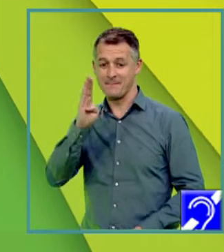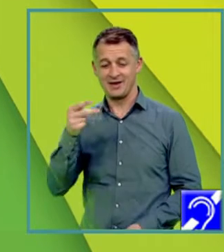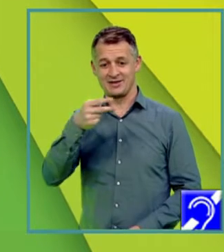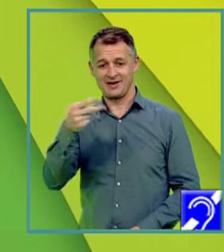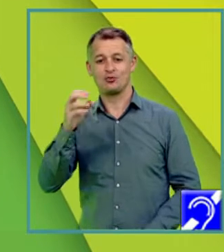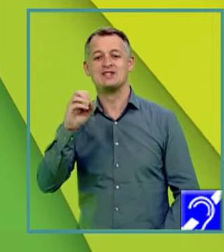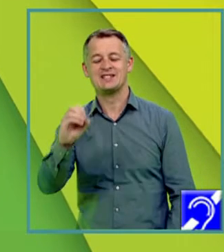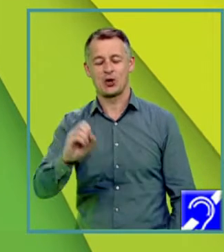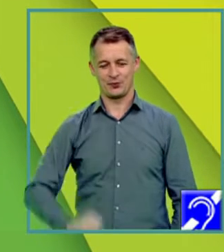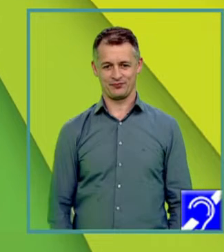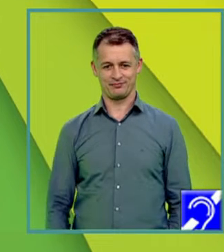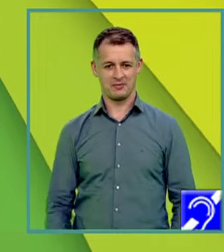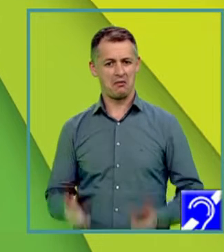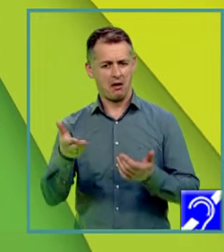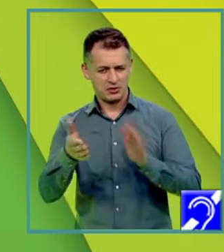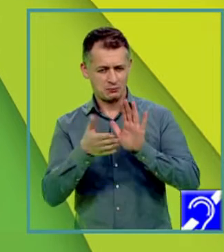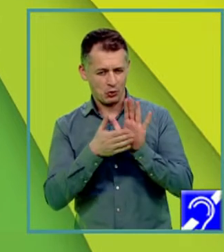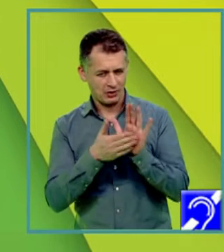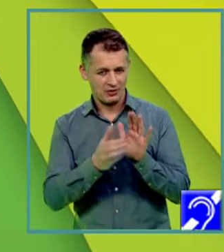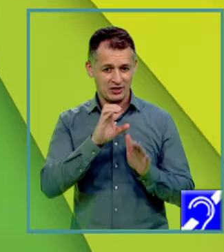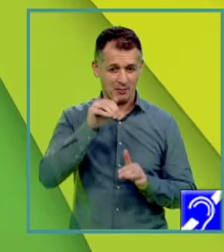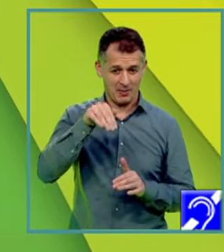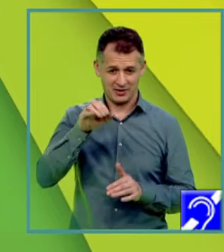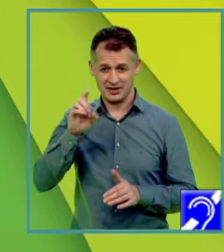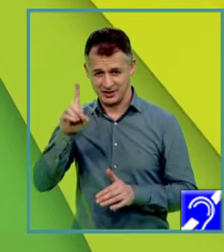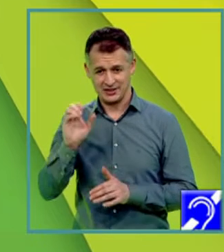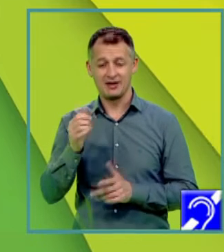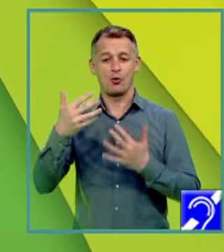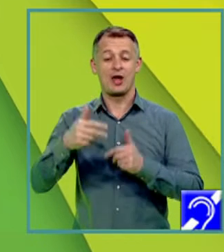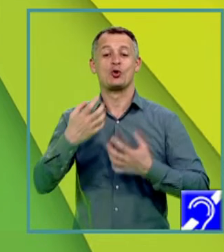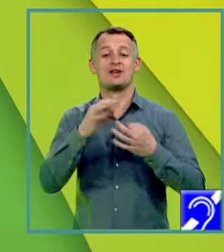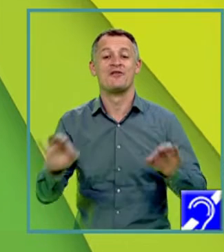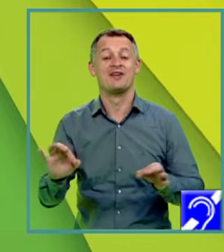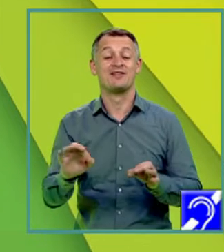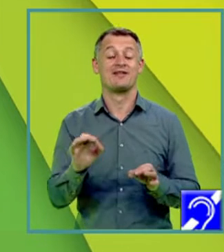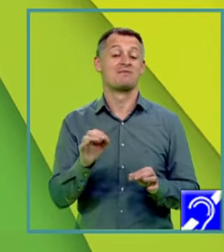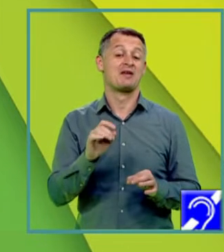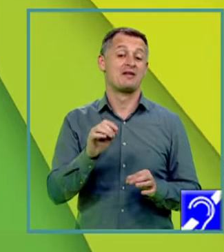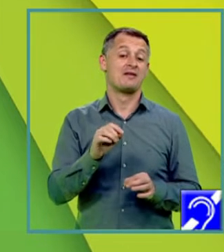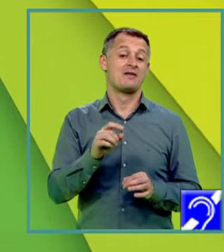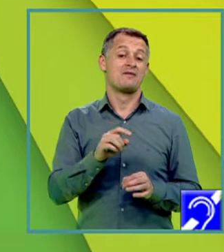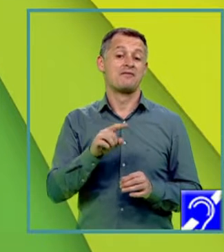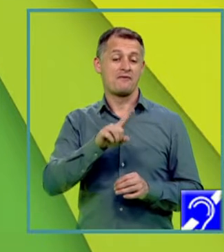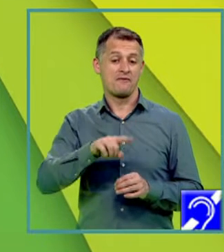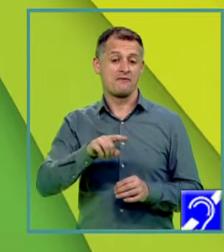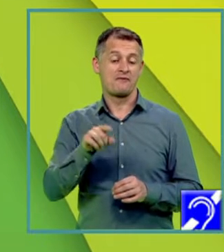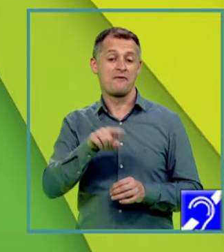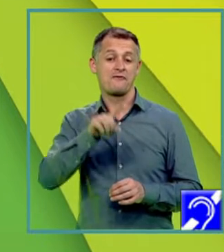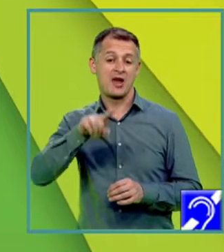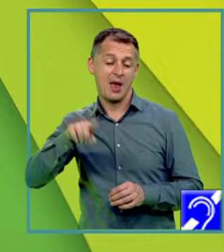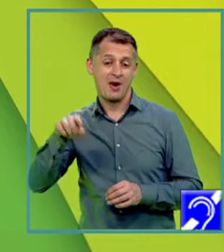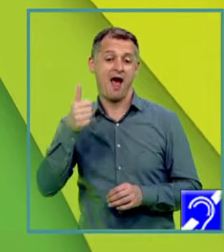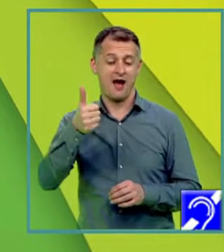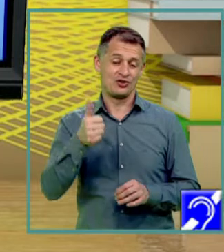egal cu zero în acest context si mdc calculat va fi în variabila A și se afișează valoarea